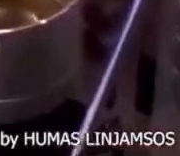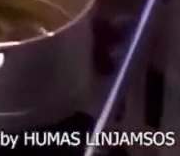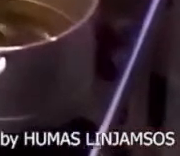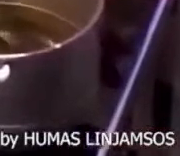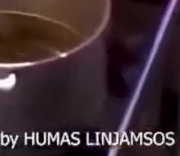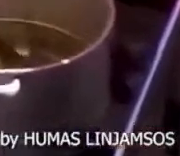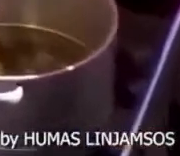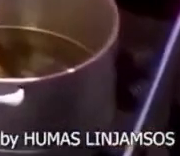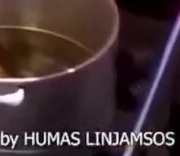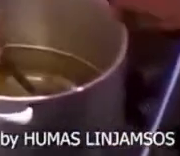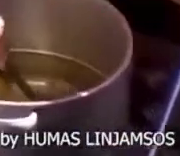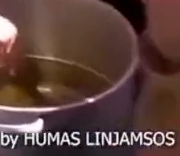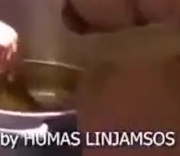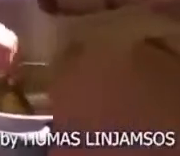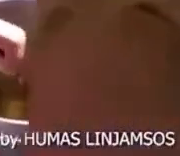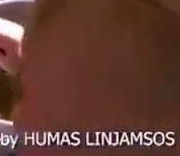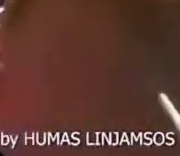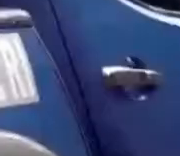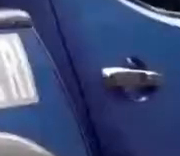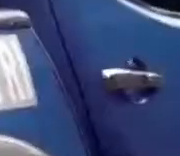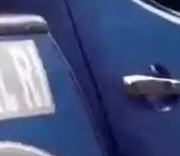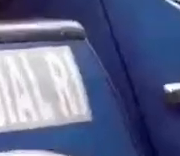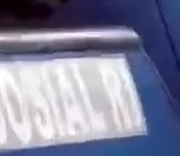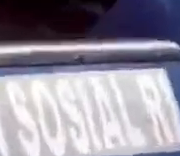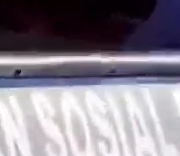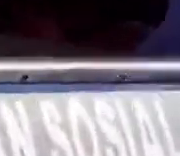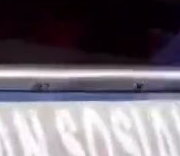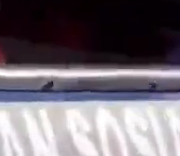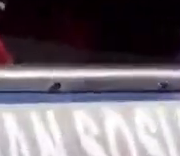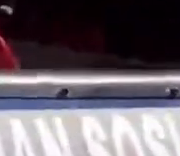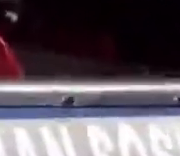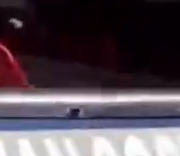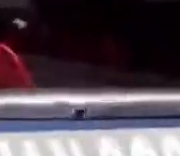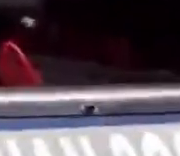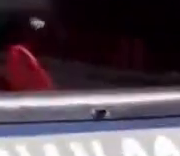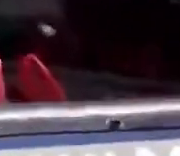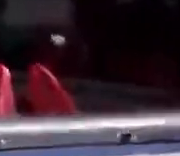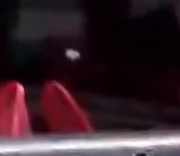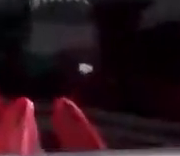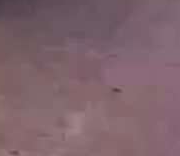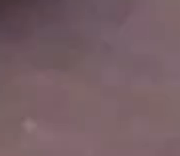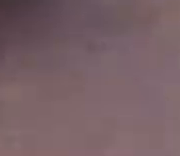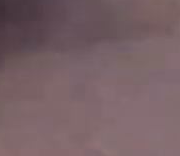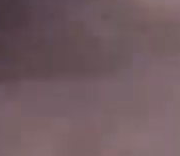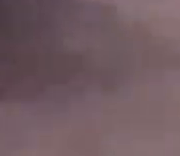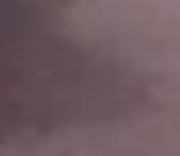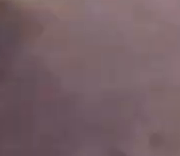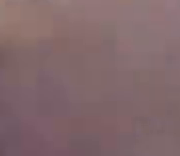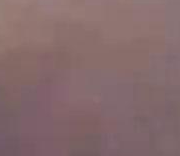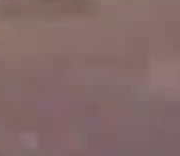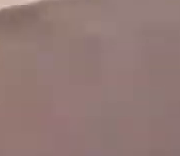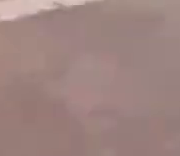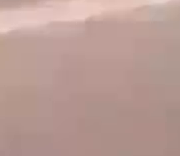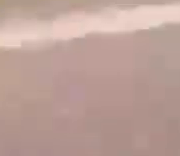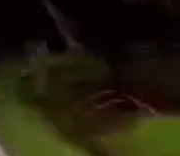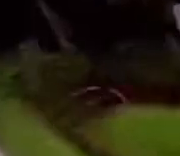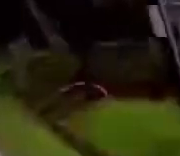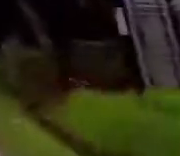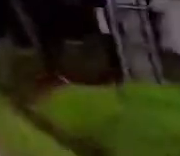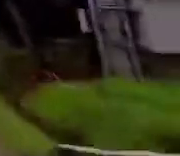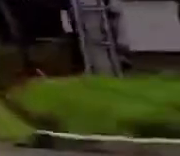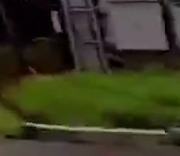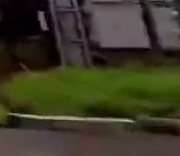upaya penanggulangan bencana. Anggota Tagana yang perempuan tidak hanya berperan di dapur umum ataupun layanan